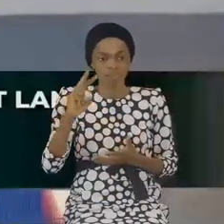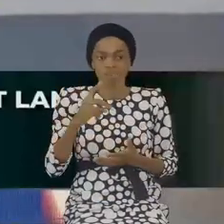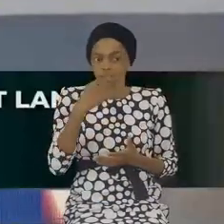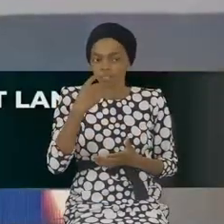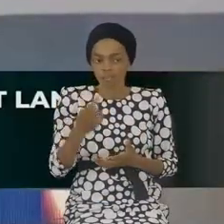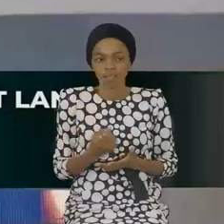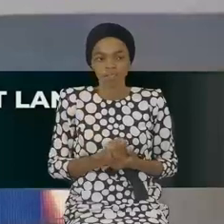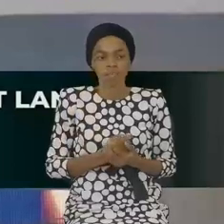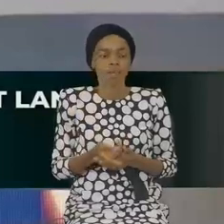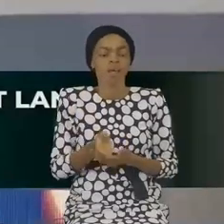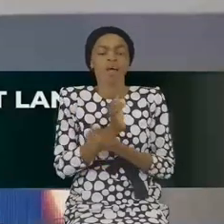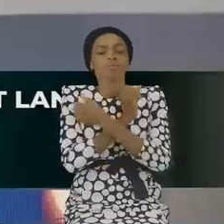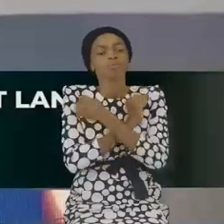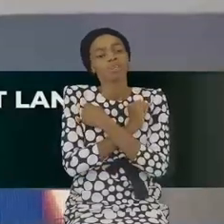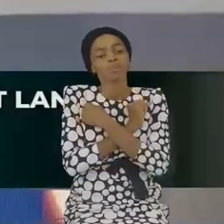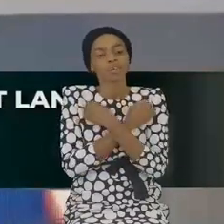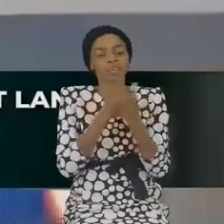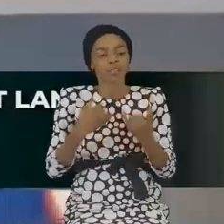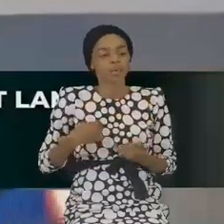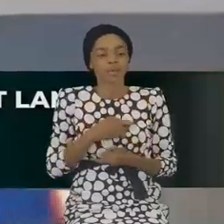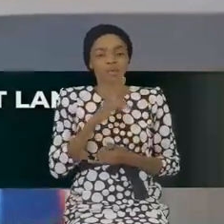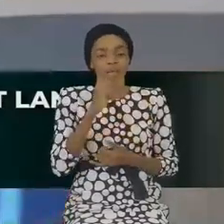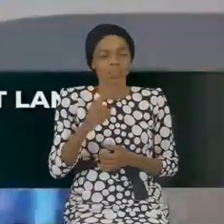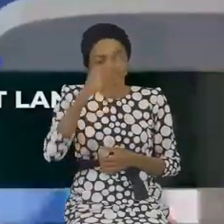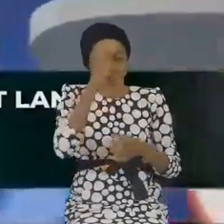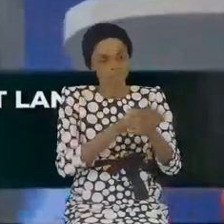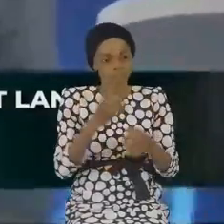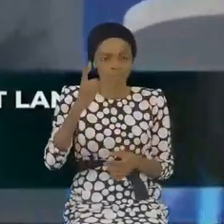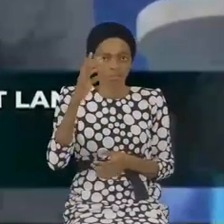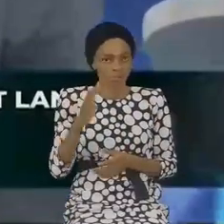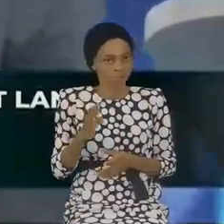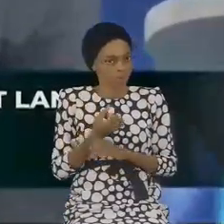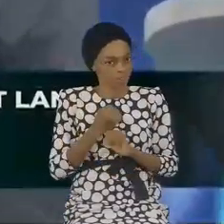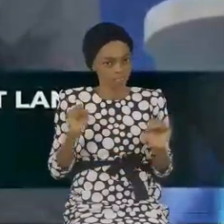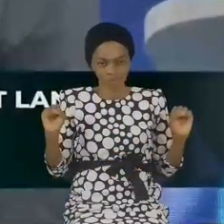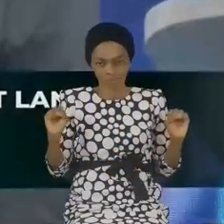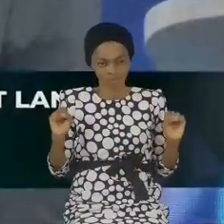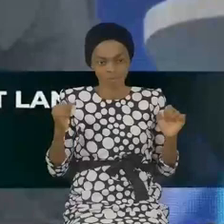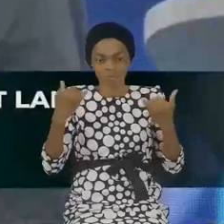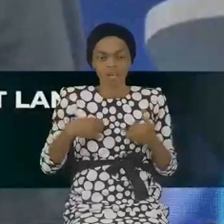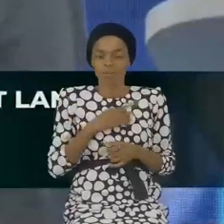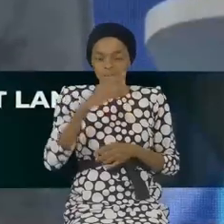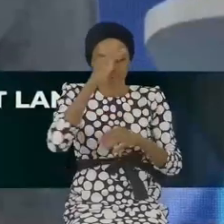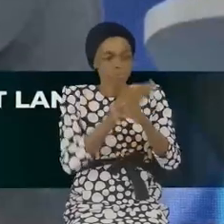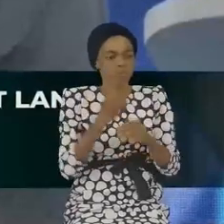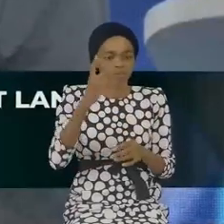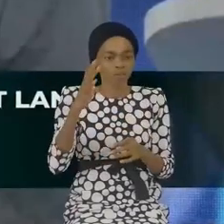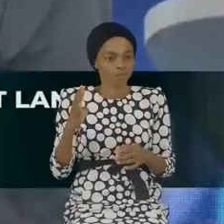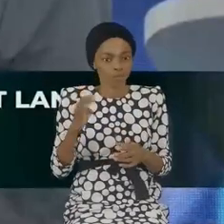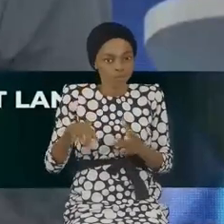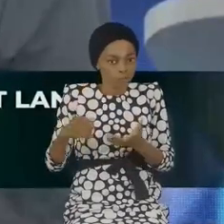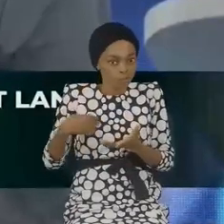sommes maintenant enfants de Dieu et justifiés. Nous sommes maintenant enfants de Dieu sortis